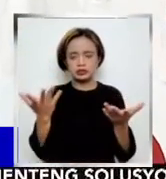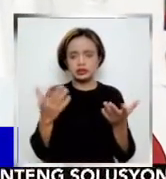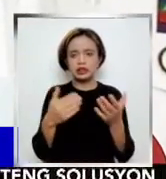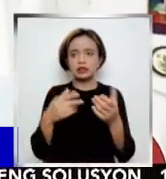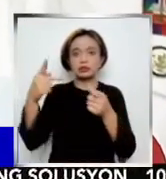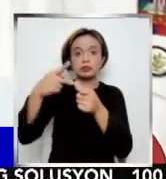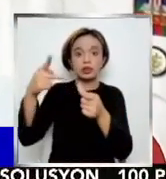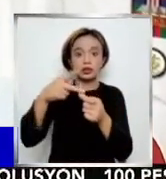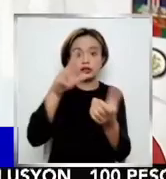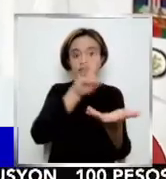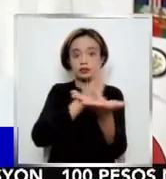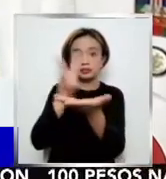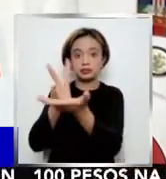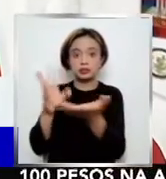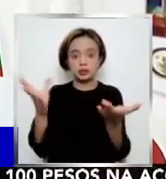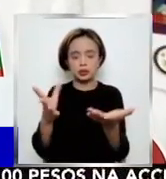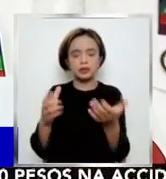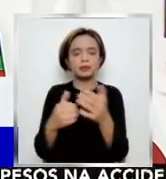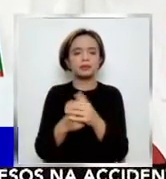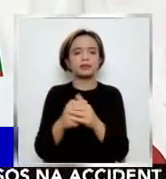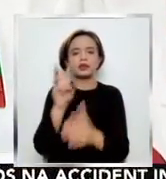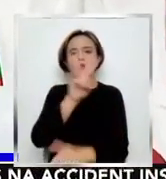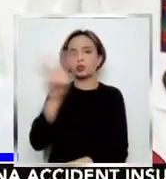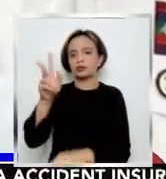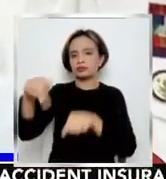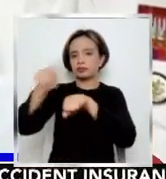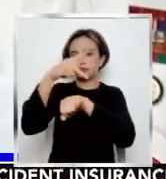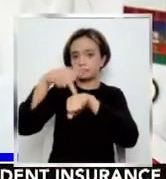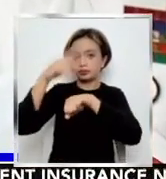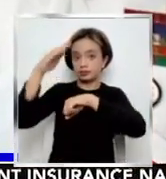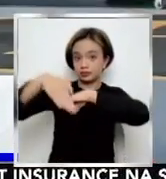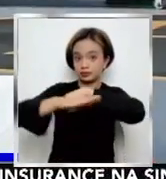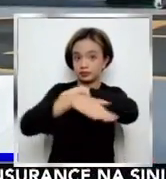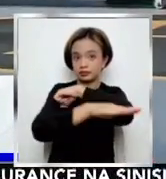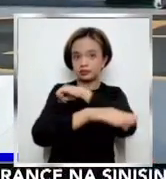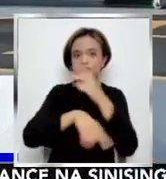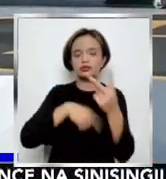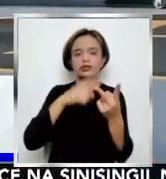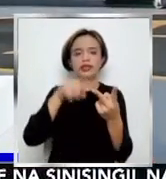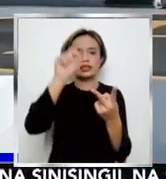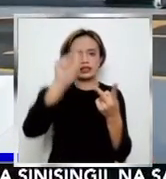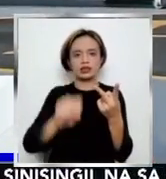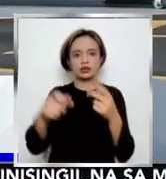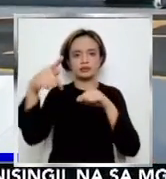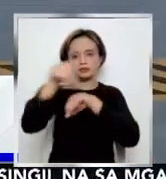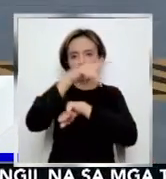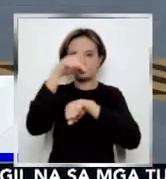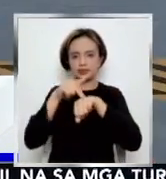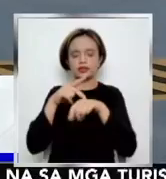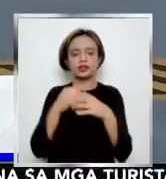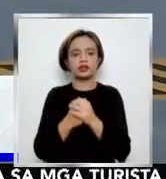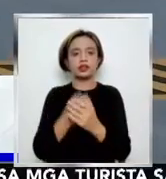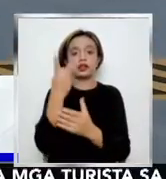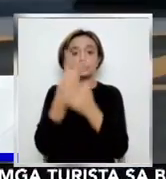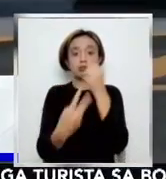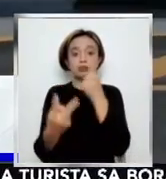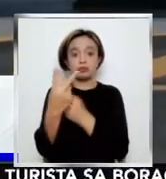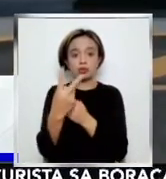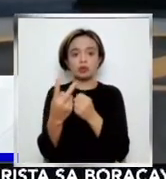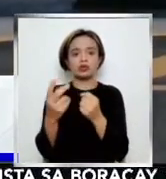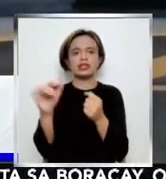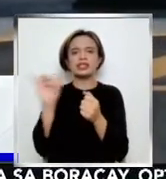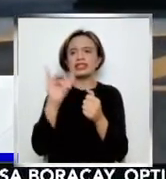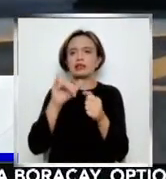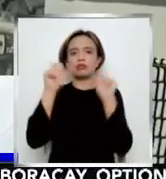are of course in the West Philippine Sea and Southern Philippines. Parehong modelo ang dalawa na kapwa missile capable fast